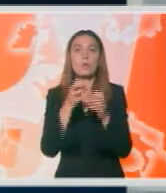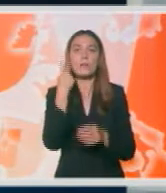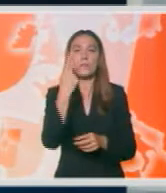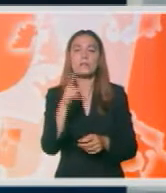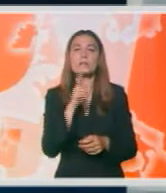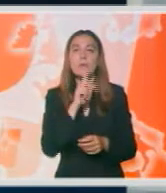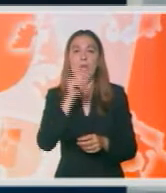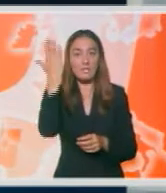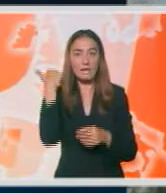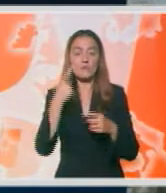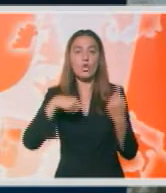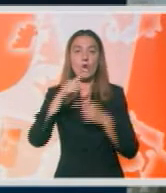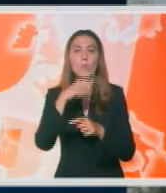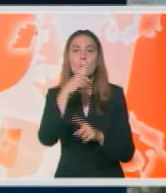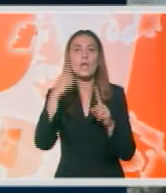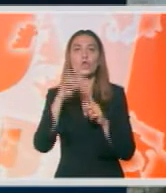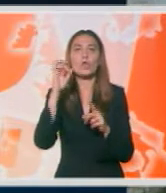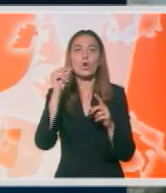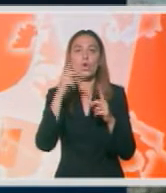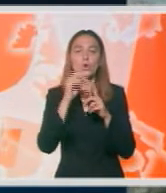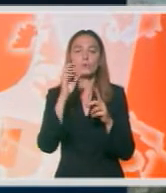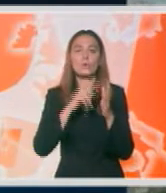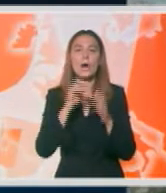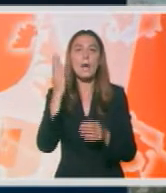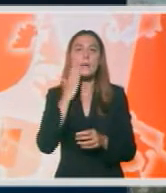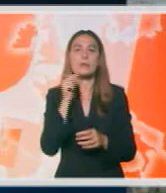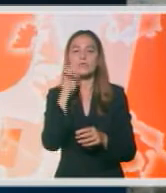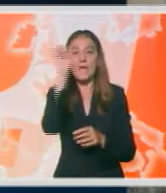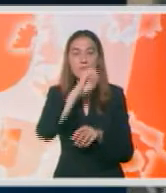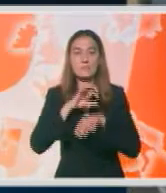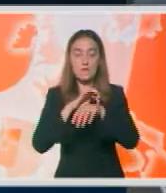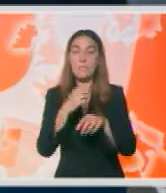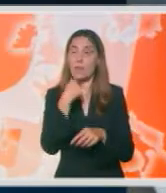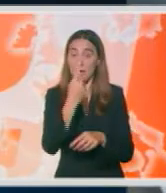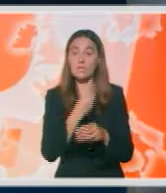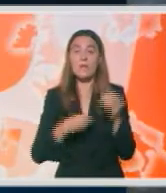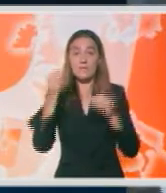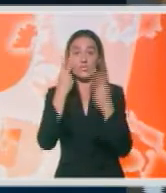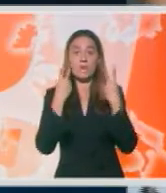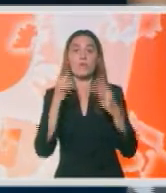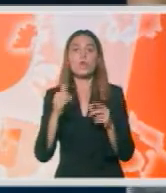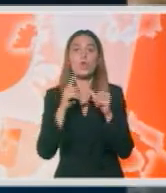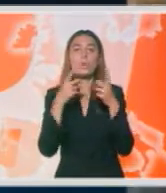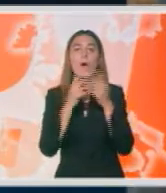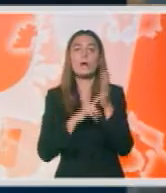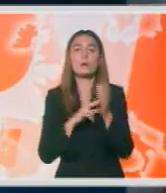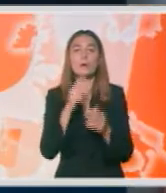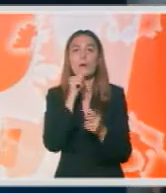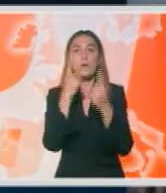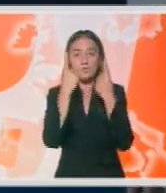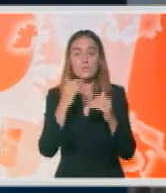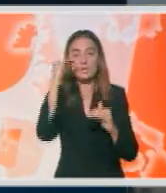koji su se nedavno okupili u Torontu. Američki i evropski lideri kažu da bi veća vrednost juana doprinila